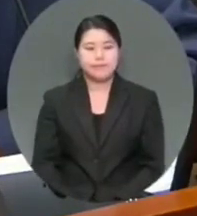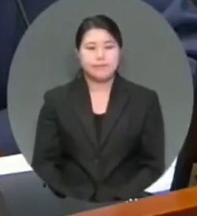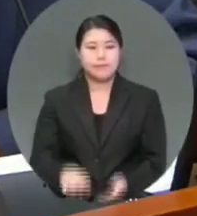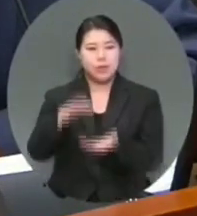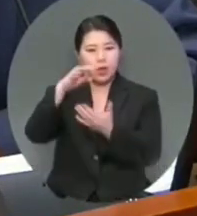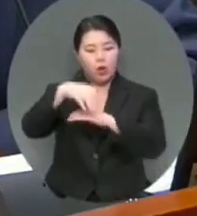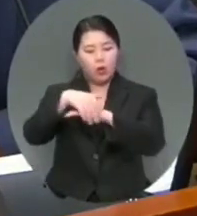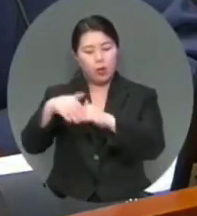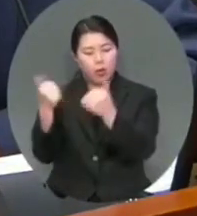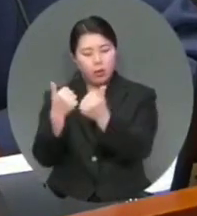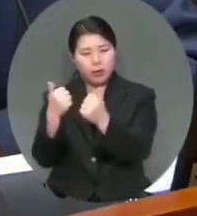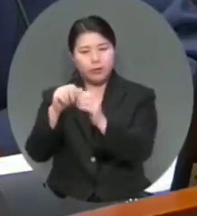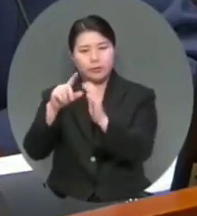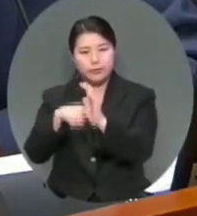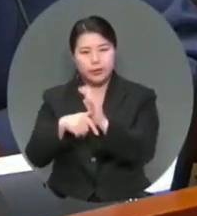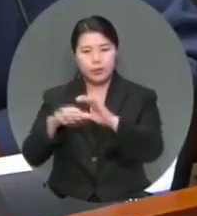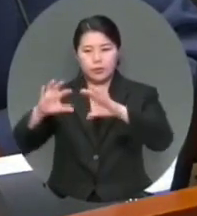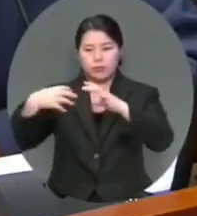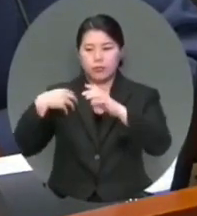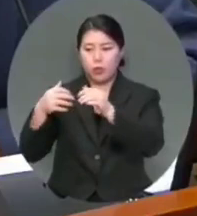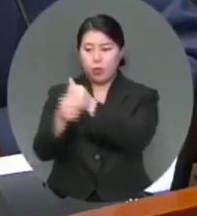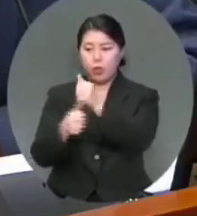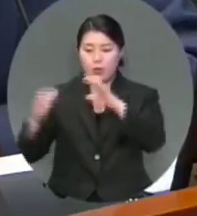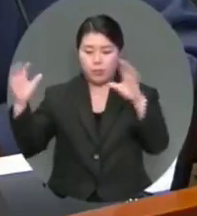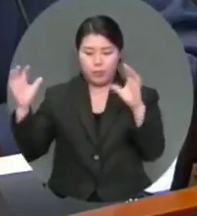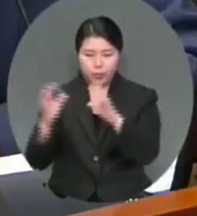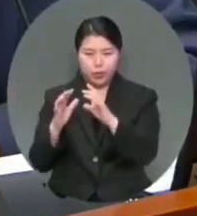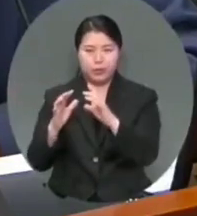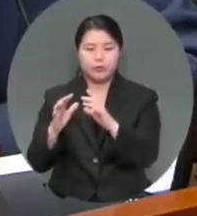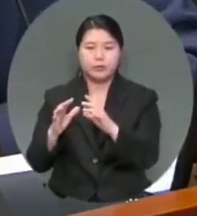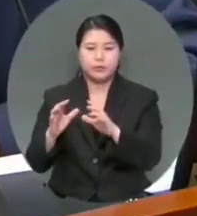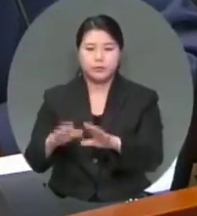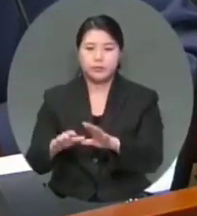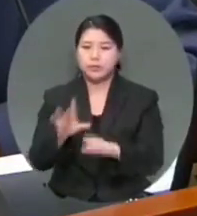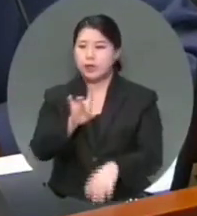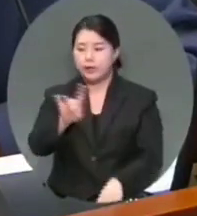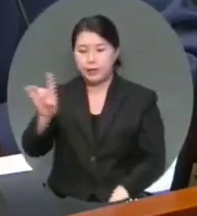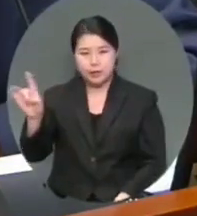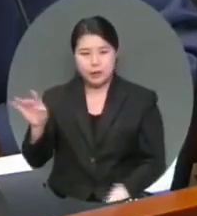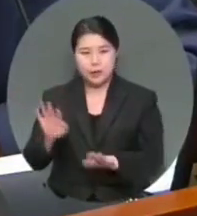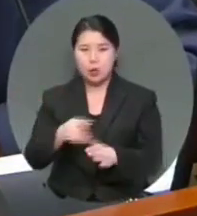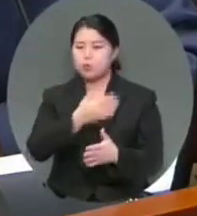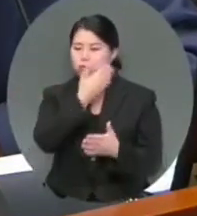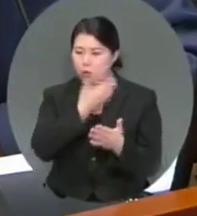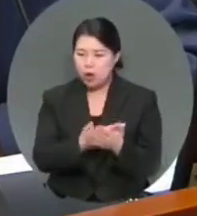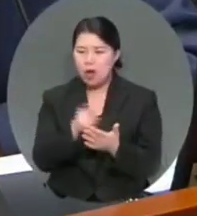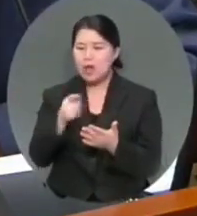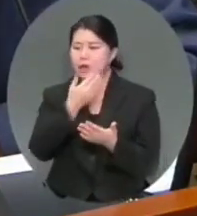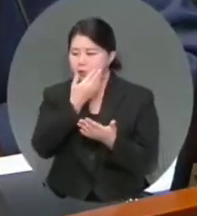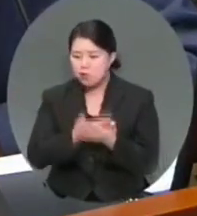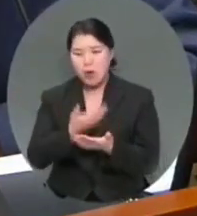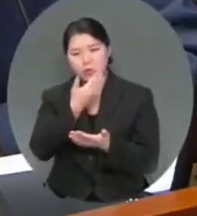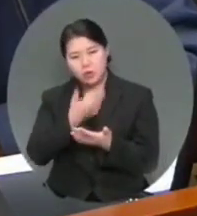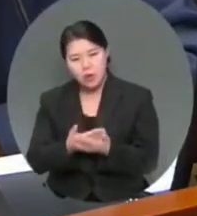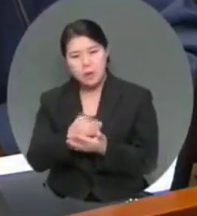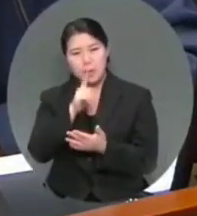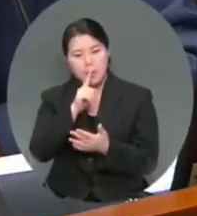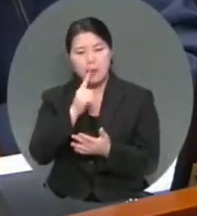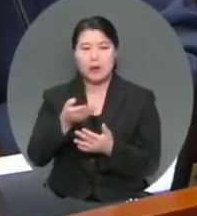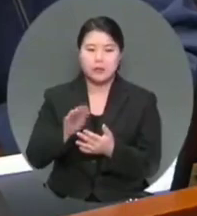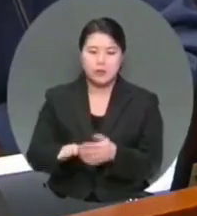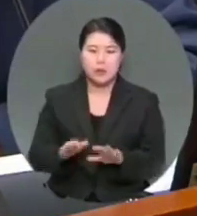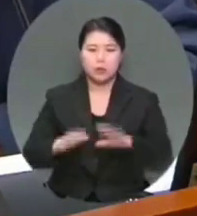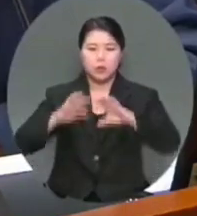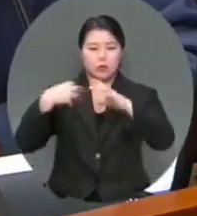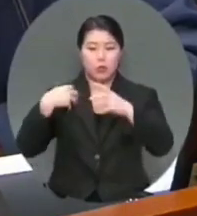통해서 국무인들이 전체 모여서 이제 각자 위치에서는 이게 중요하다 또 이렇게 가야 된다 이야기하지만 국무위원들이